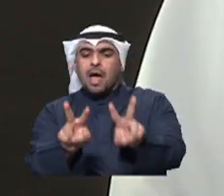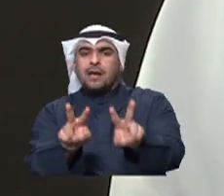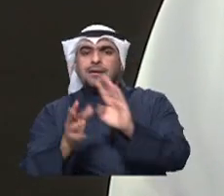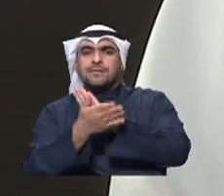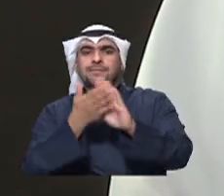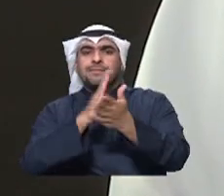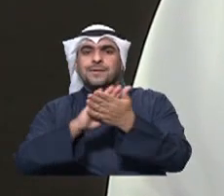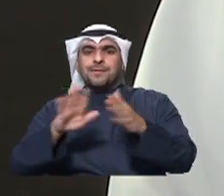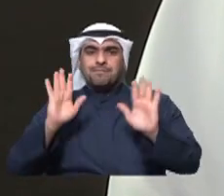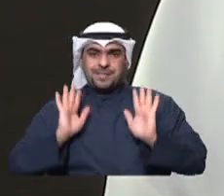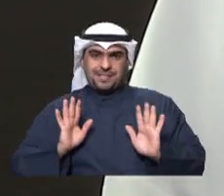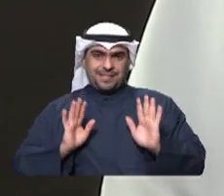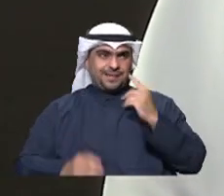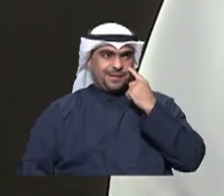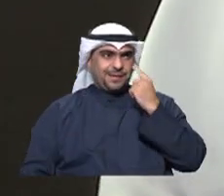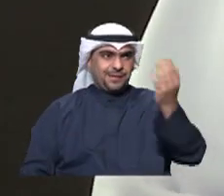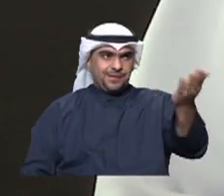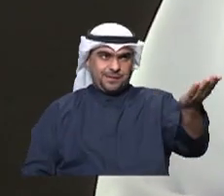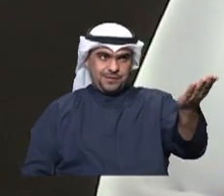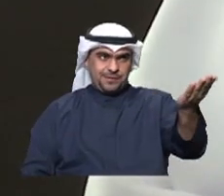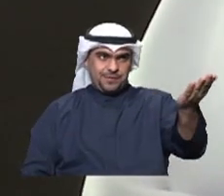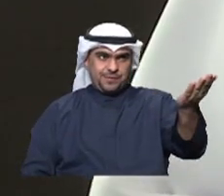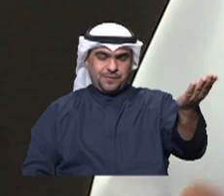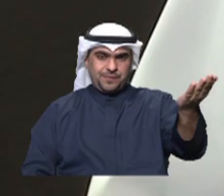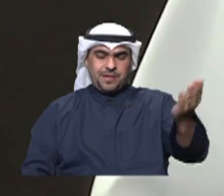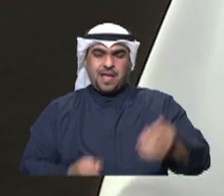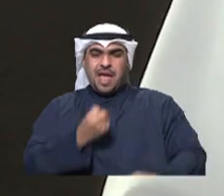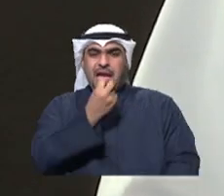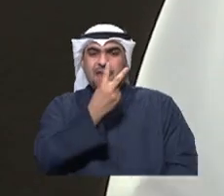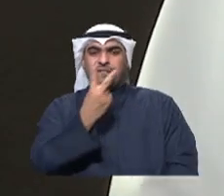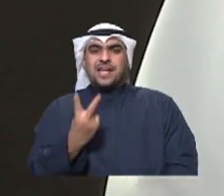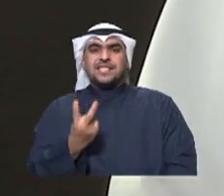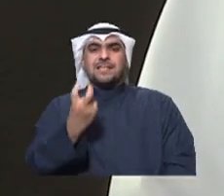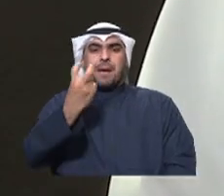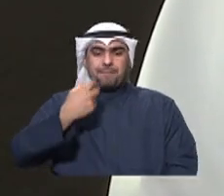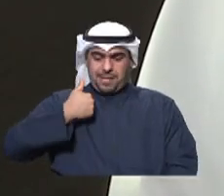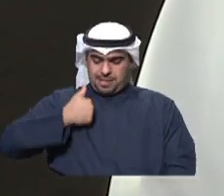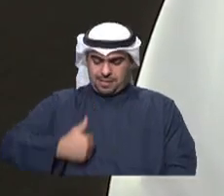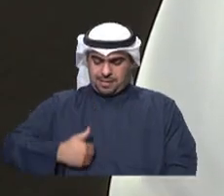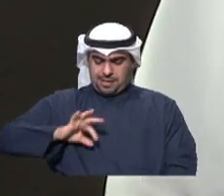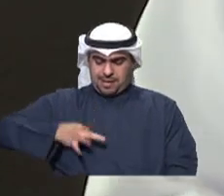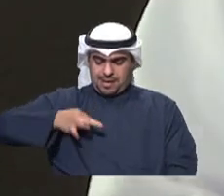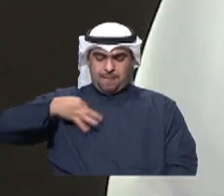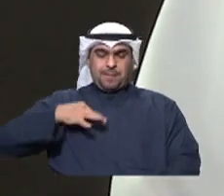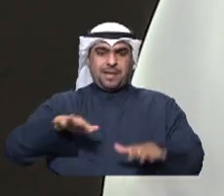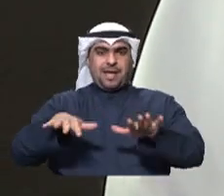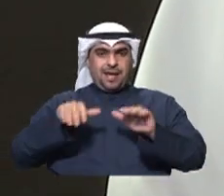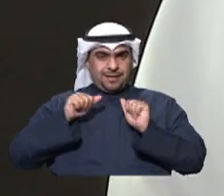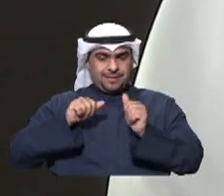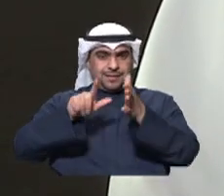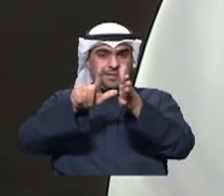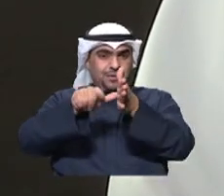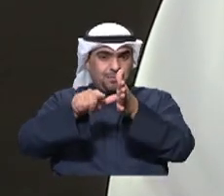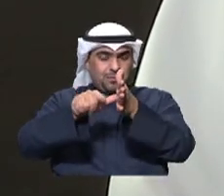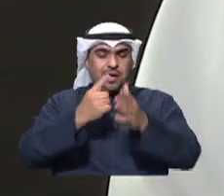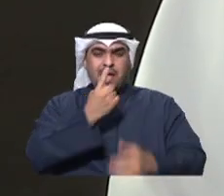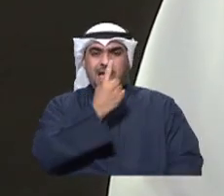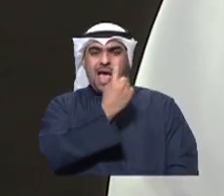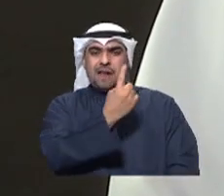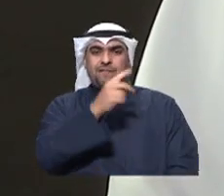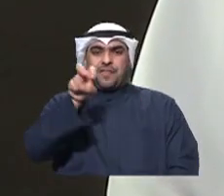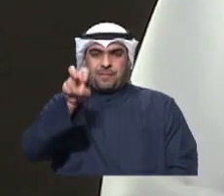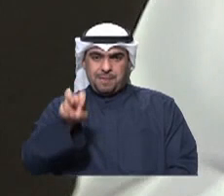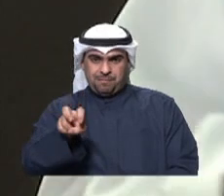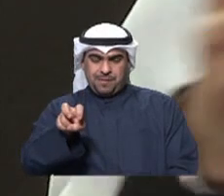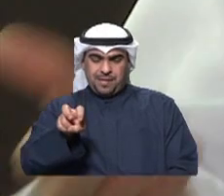2270 عملية جراحية، 1300 منها جراحات المسالك البولية، تقريبا 970 جراحة